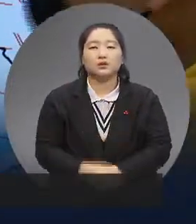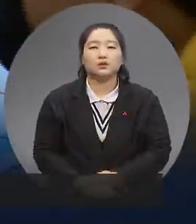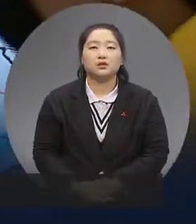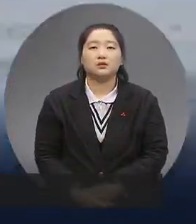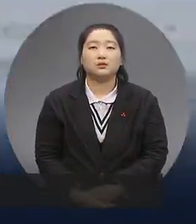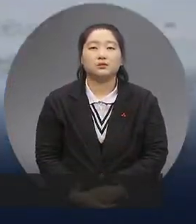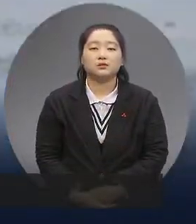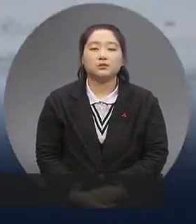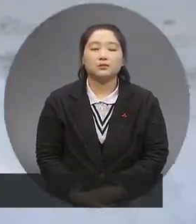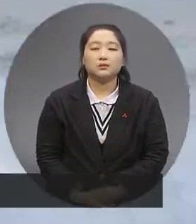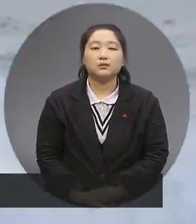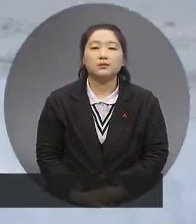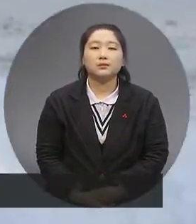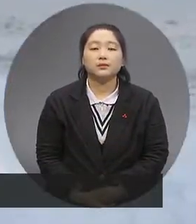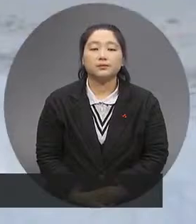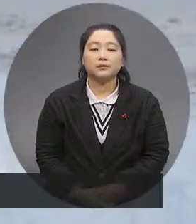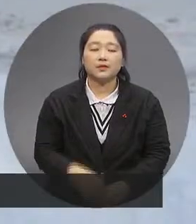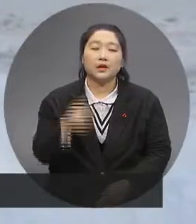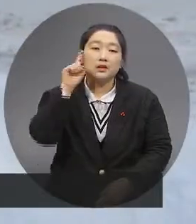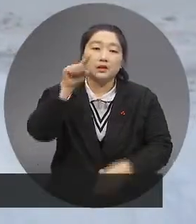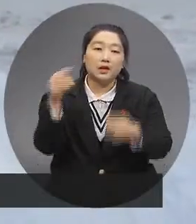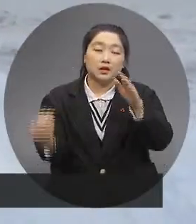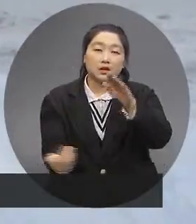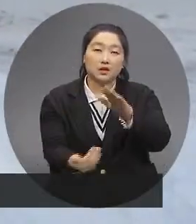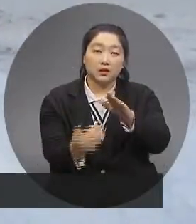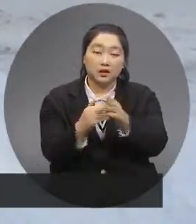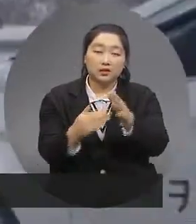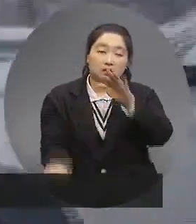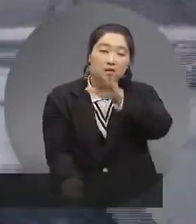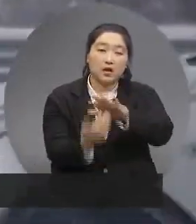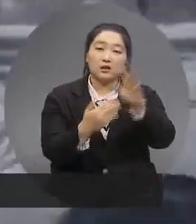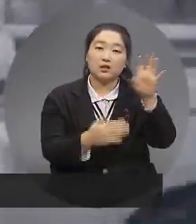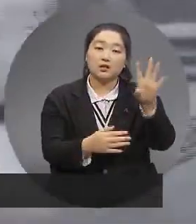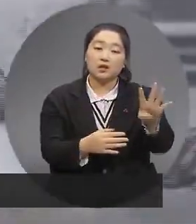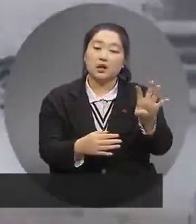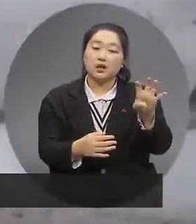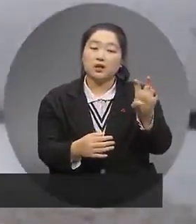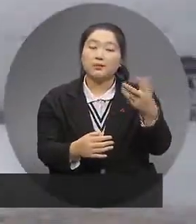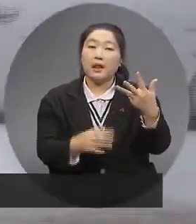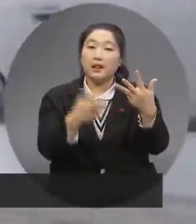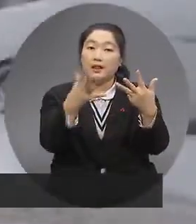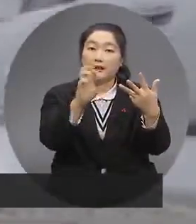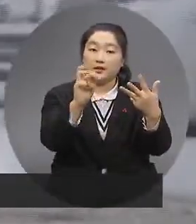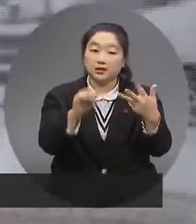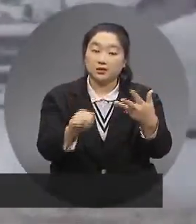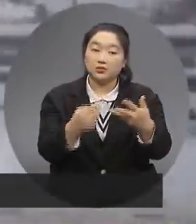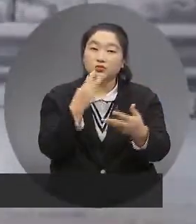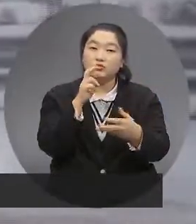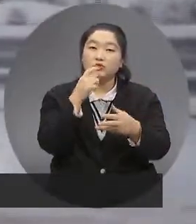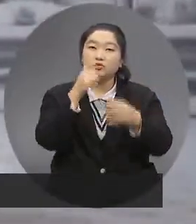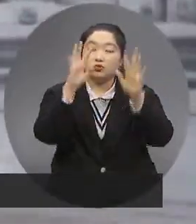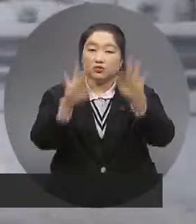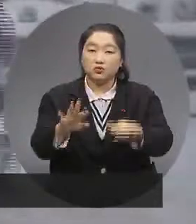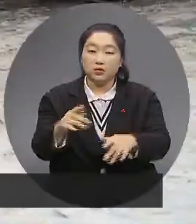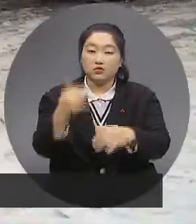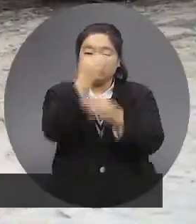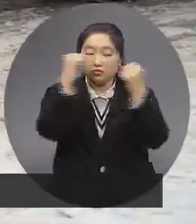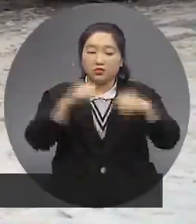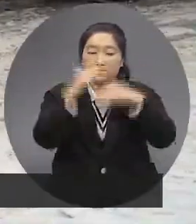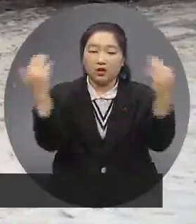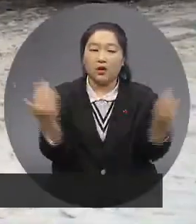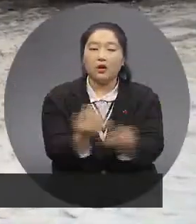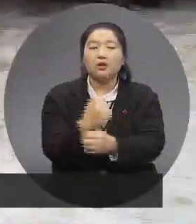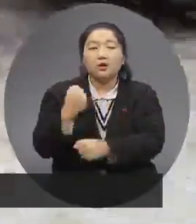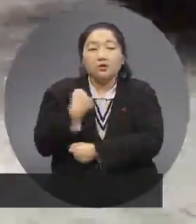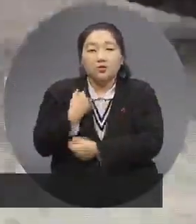되겠습니다. 내일까지 최대 8cm의 눈이 더 예고된 가운데 충북 전역에 한파특보까지 이어지면서